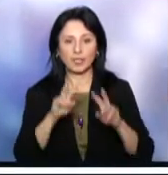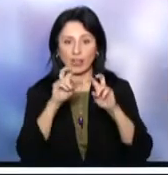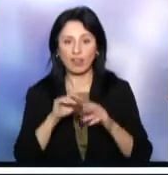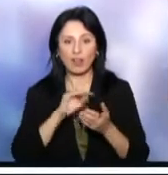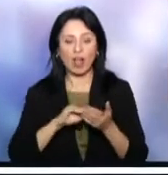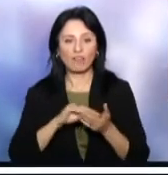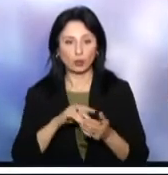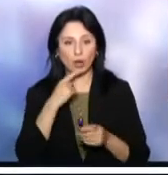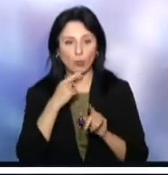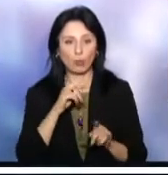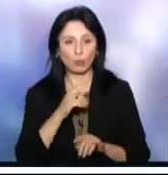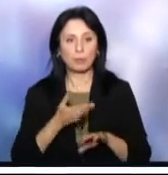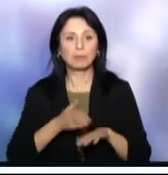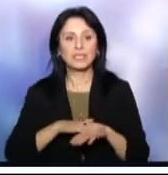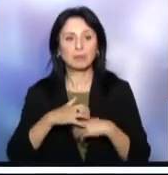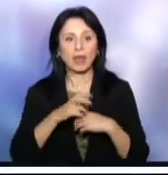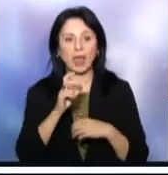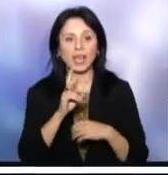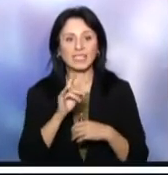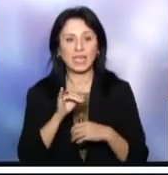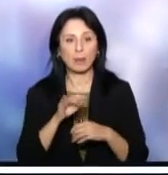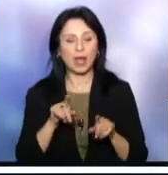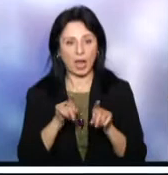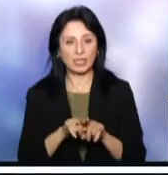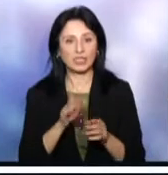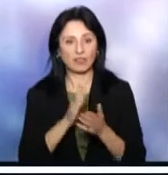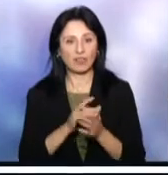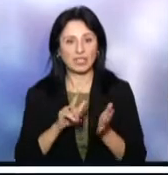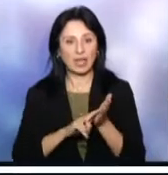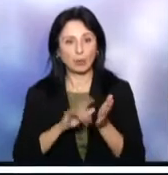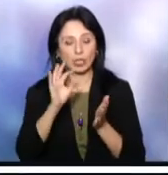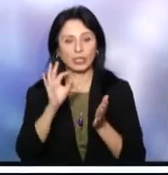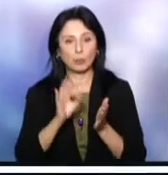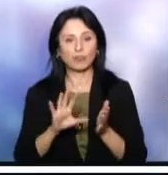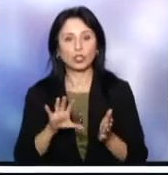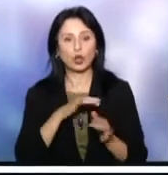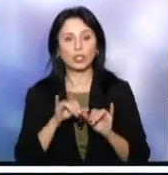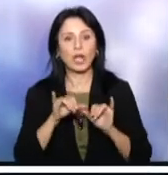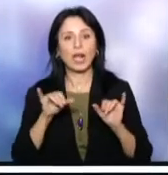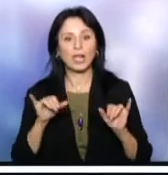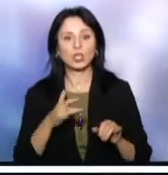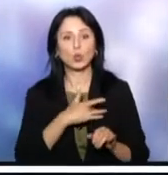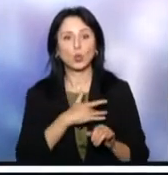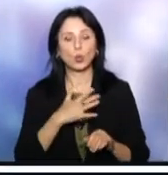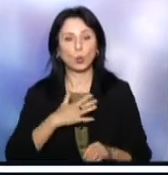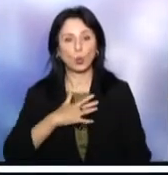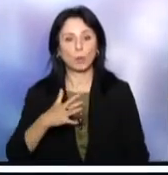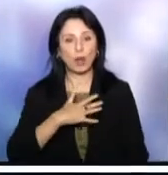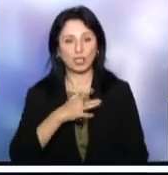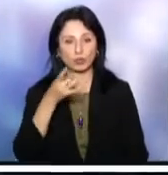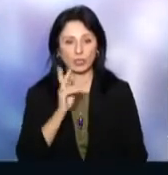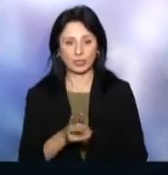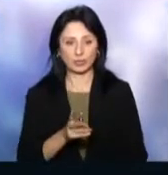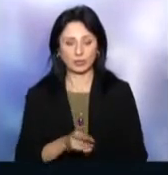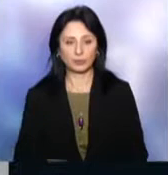ავტორის განცხადებით, მწვავე ეგზემის მქონე ჯგუფს ასევე 70%-ით ჰქონდა გაზრდილი გულის უკმარისობის რისკი.